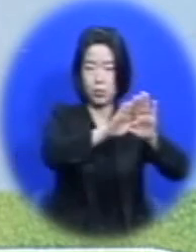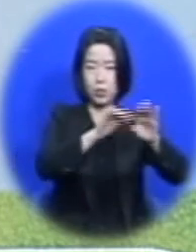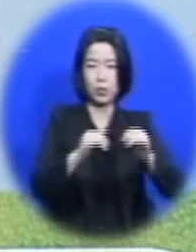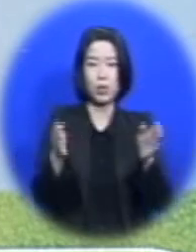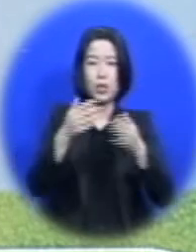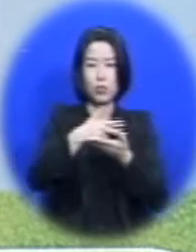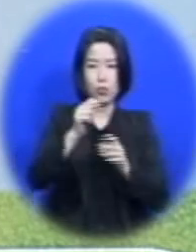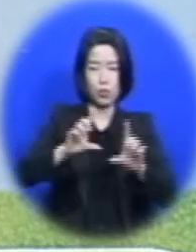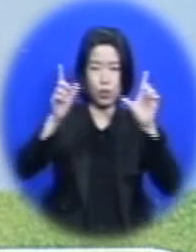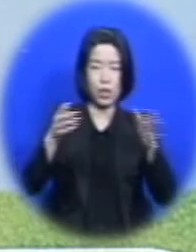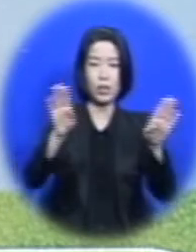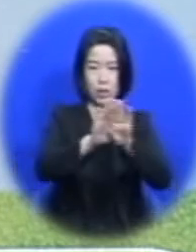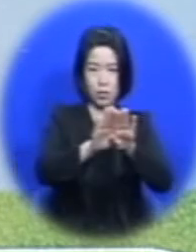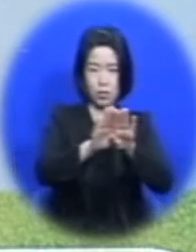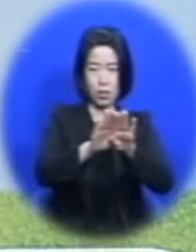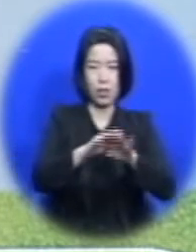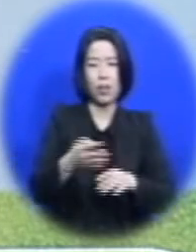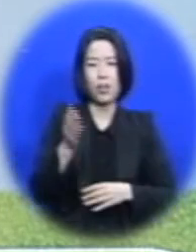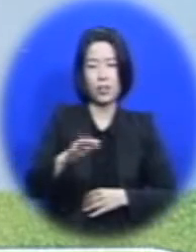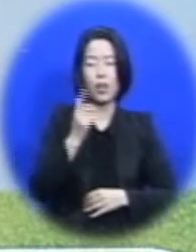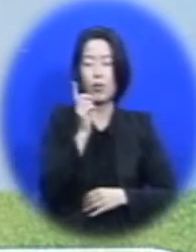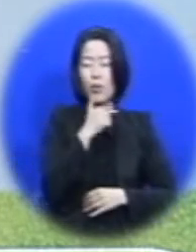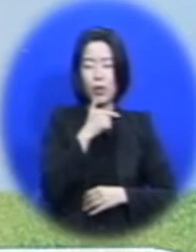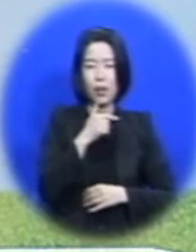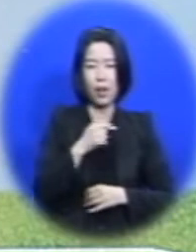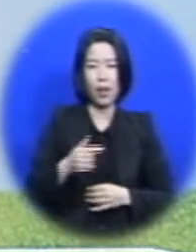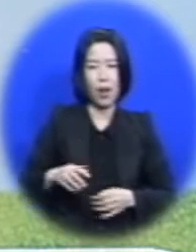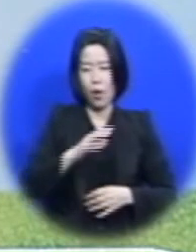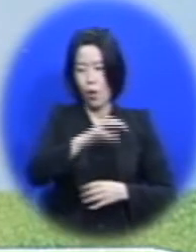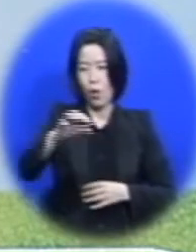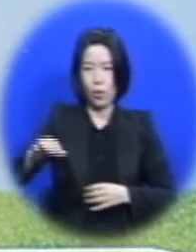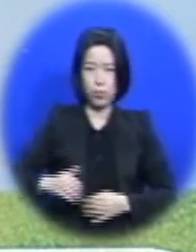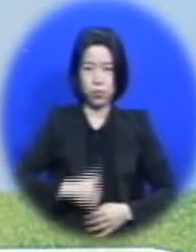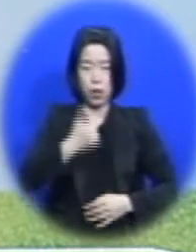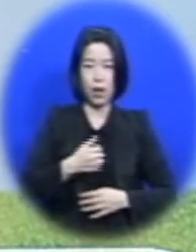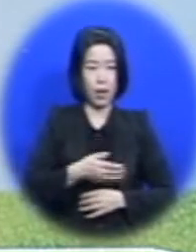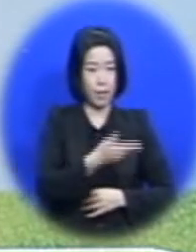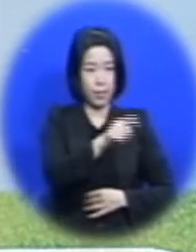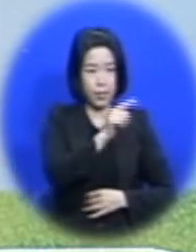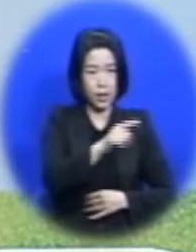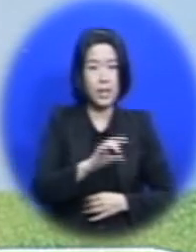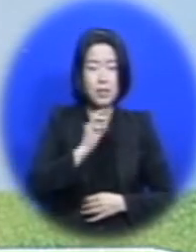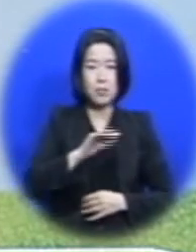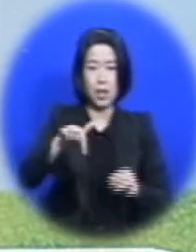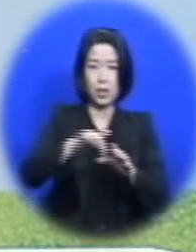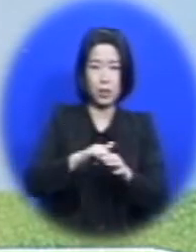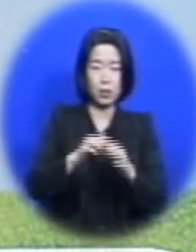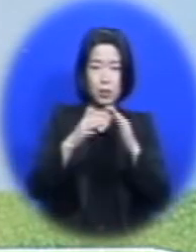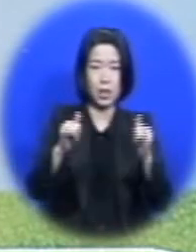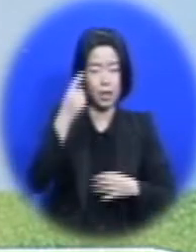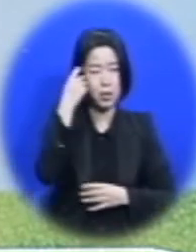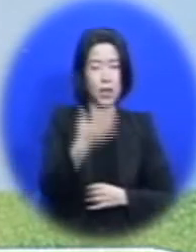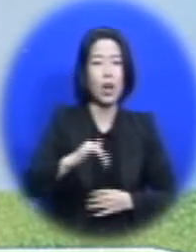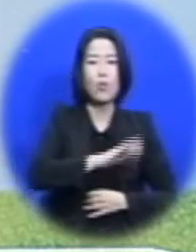열었어요 월요일에 난리가 온 동네에서 난리가 났었다 당신들 만 기독교 있냐 우리도 기독교인인 데